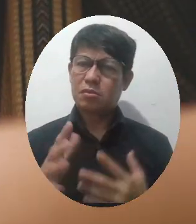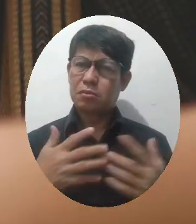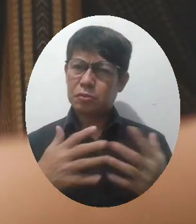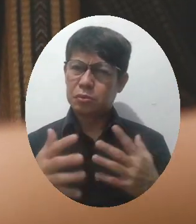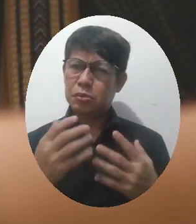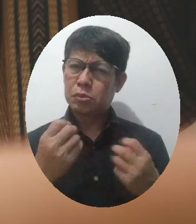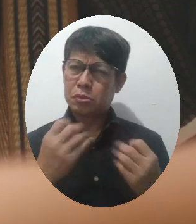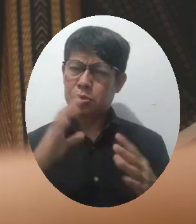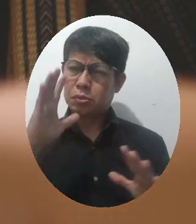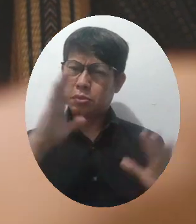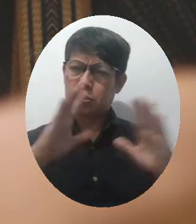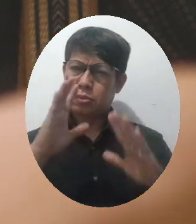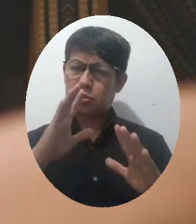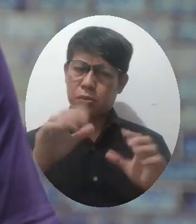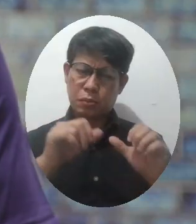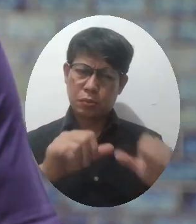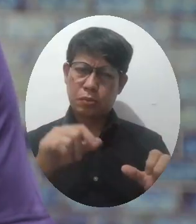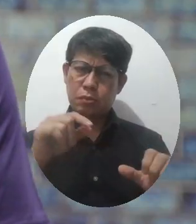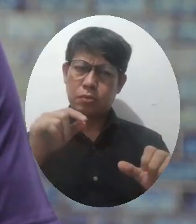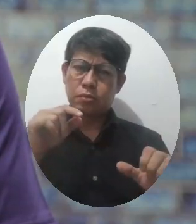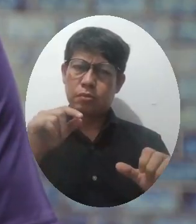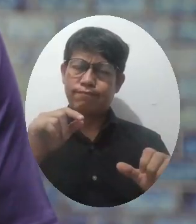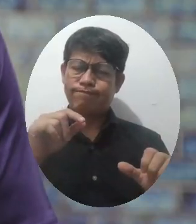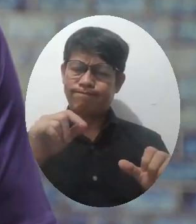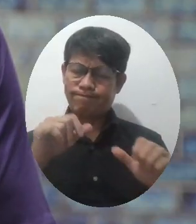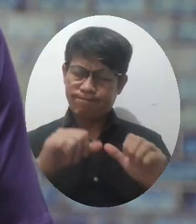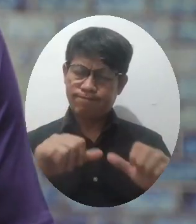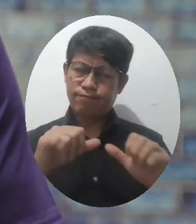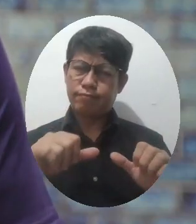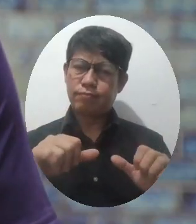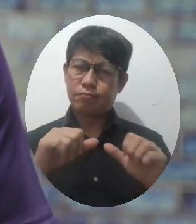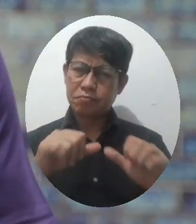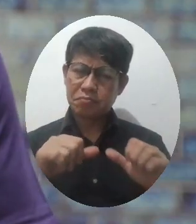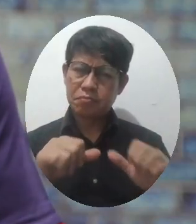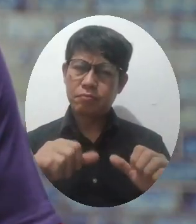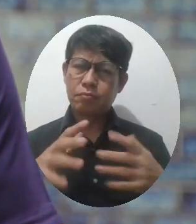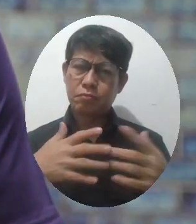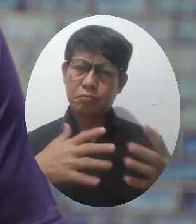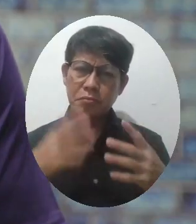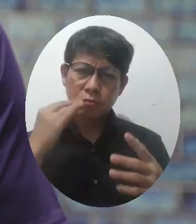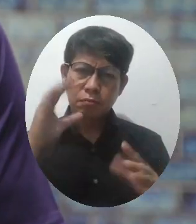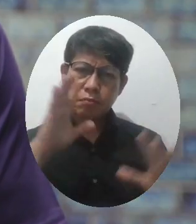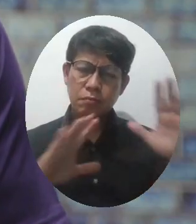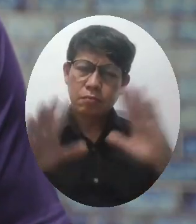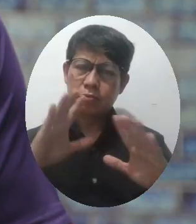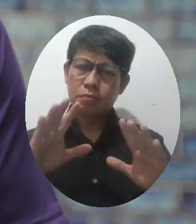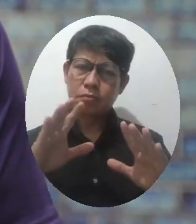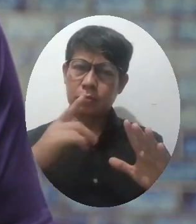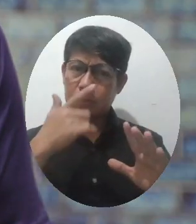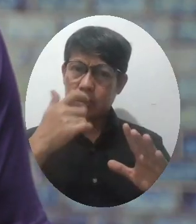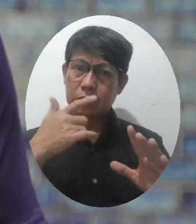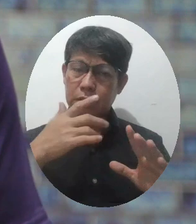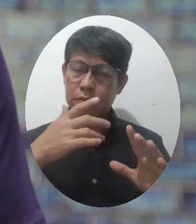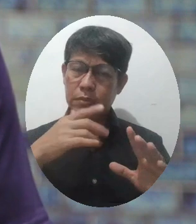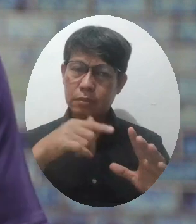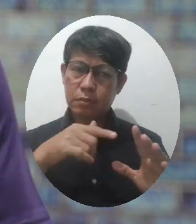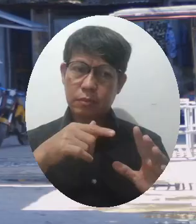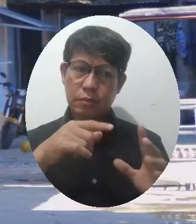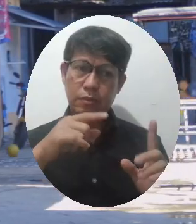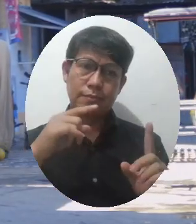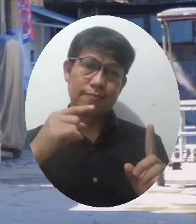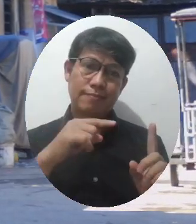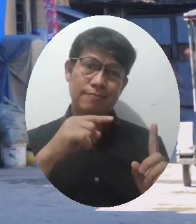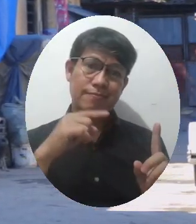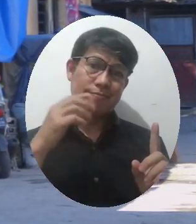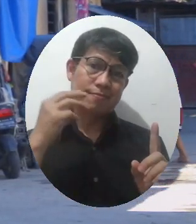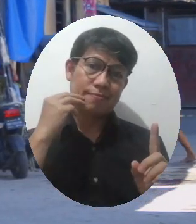Gaano makabigat ang pasanin, patuloy na lalaban ng kahit sinong magulang para sa kanyang mga anak. Si Magdalene ay taga